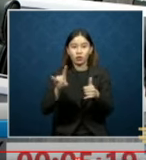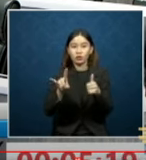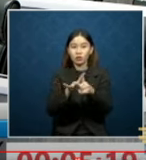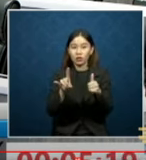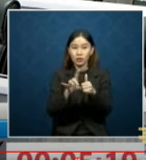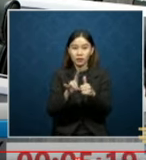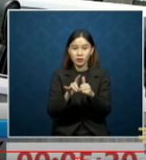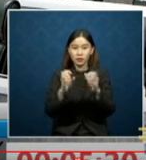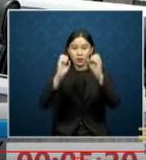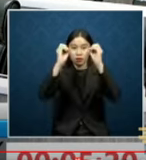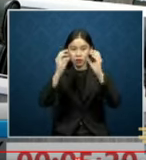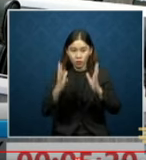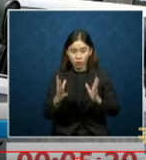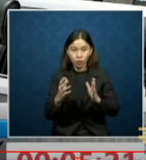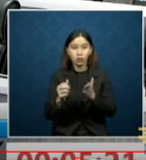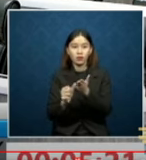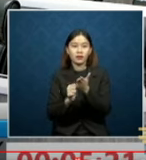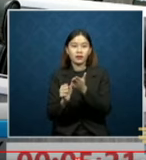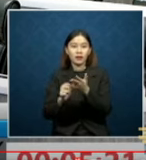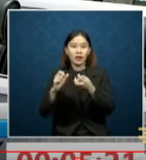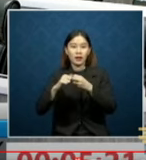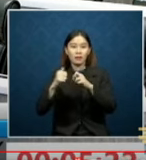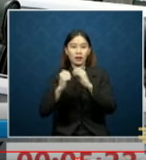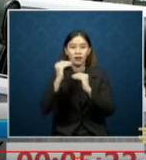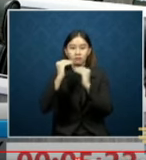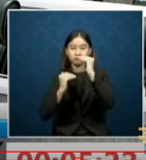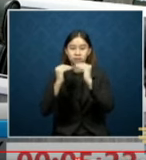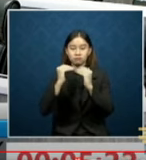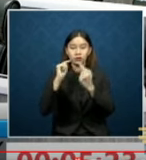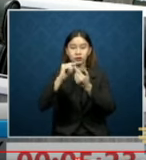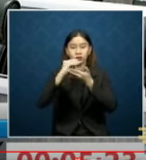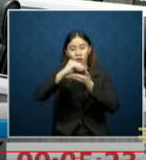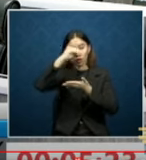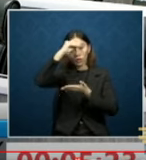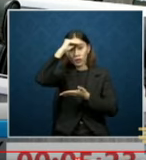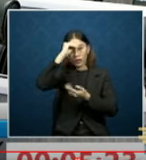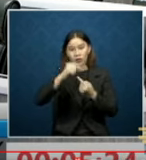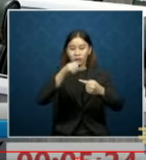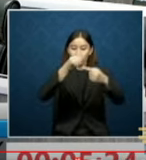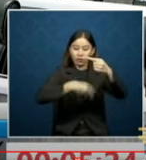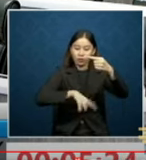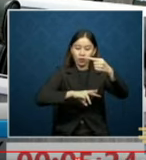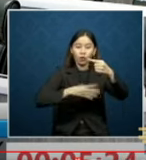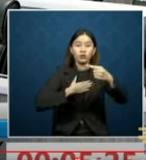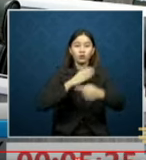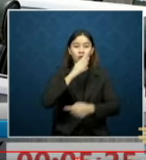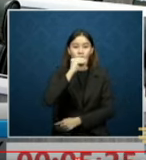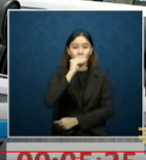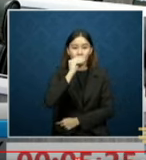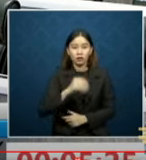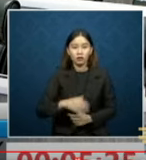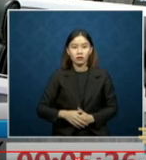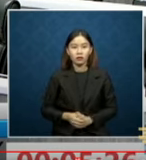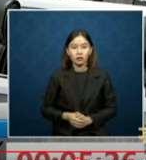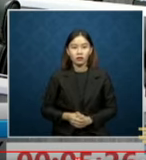ครูจะแก้ไขปัญหาความเหลื่อมล้ำทางการศึกษาทั้ง6ข้อที่ผมพูดเนี่ยนะครับ